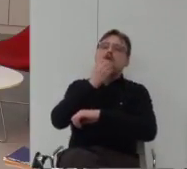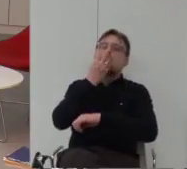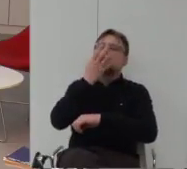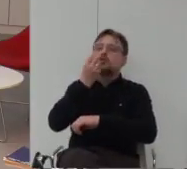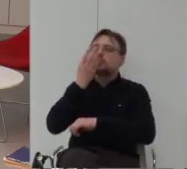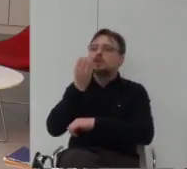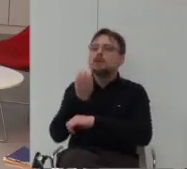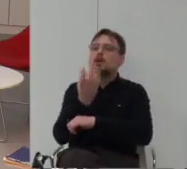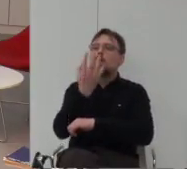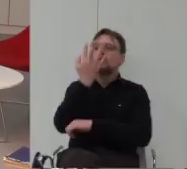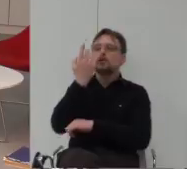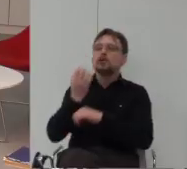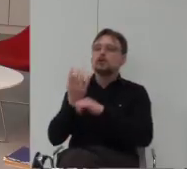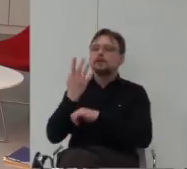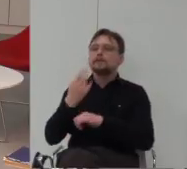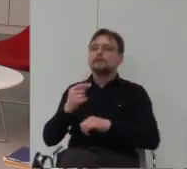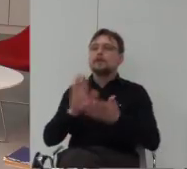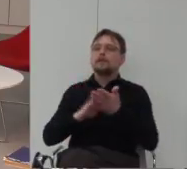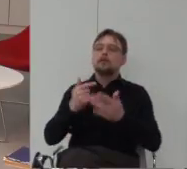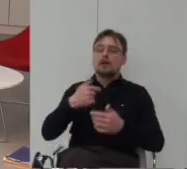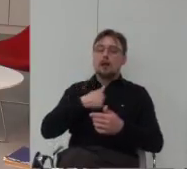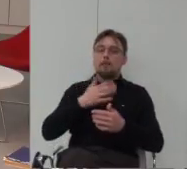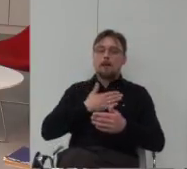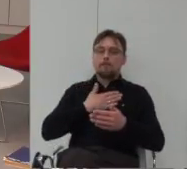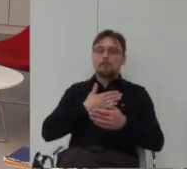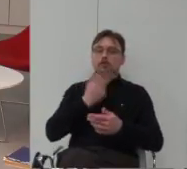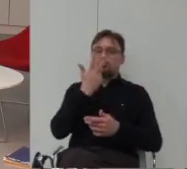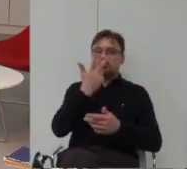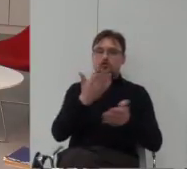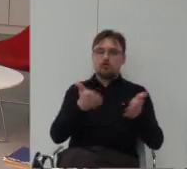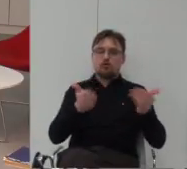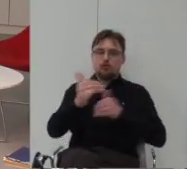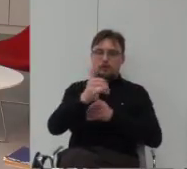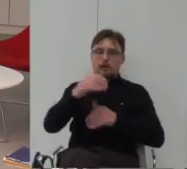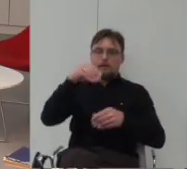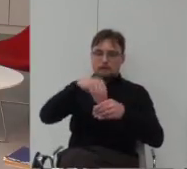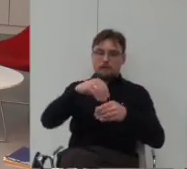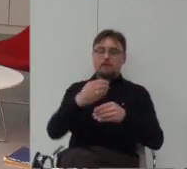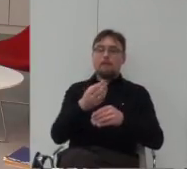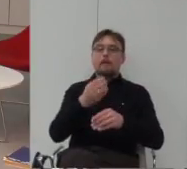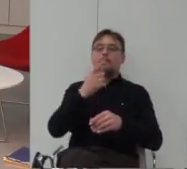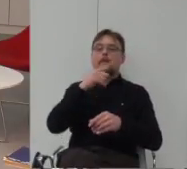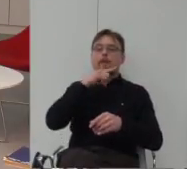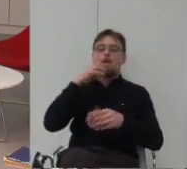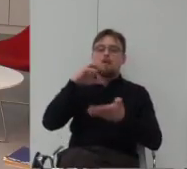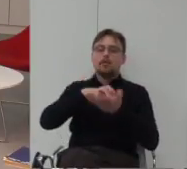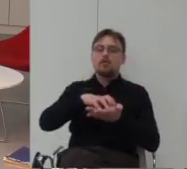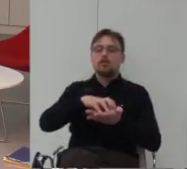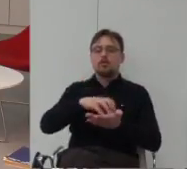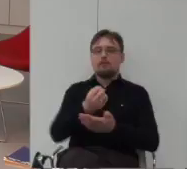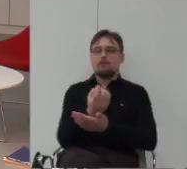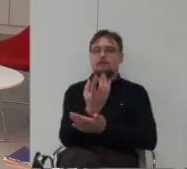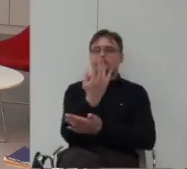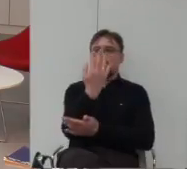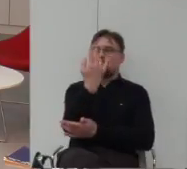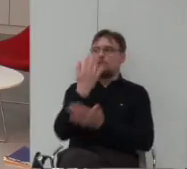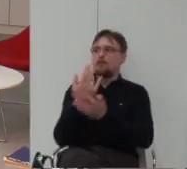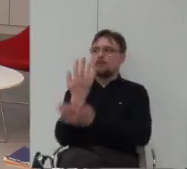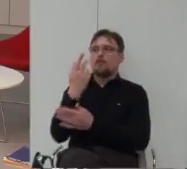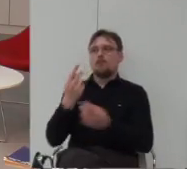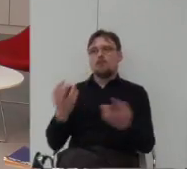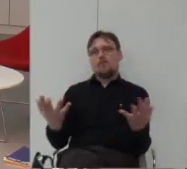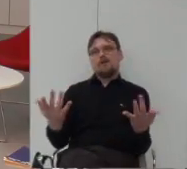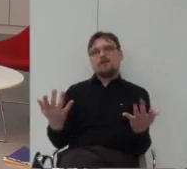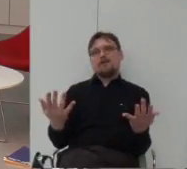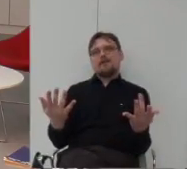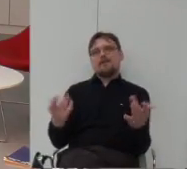co zrobić. No, ja na przykład mam 3 doniczki i trochę ziemi i pomidory tam rosną i to nie jest nic trudnego